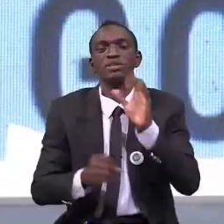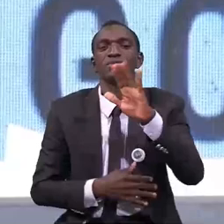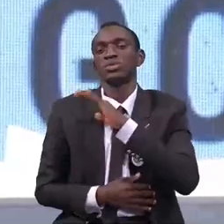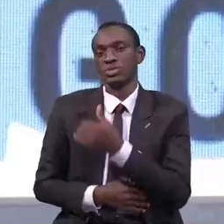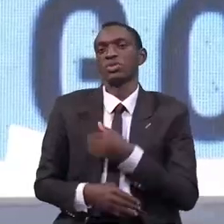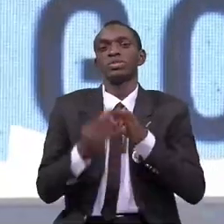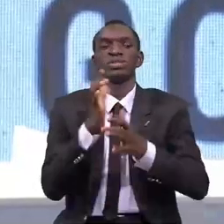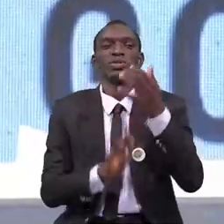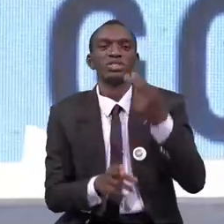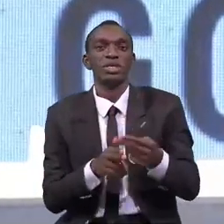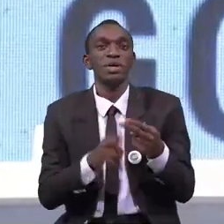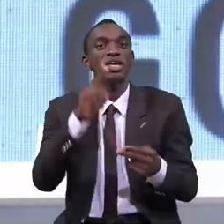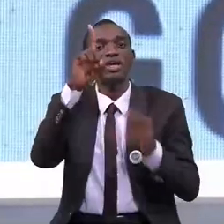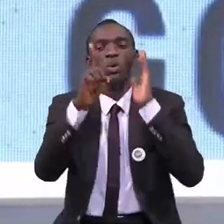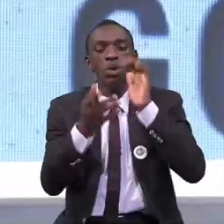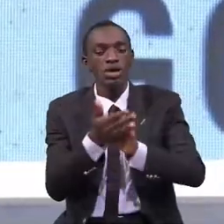votre âme